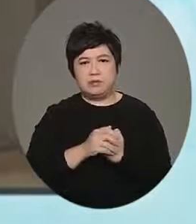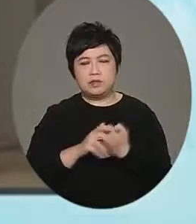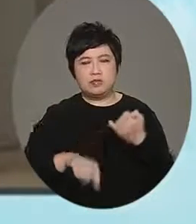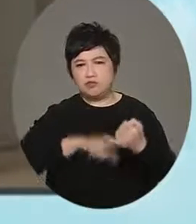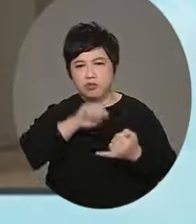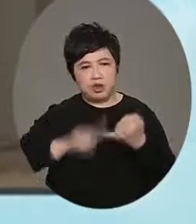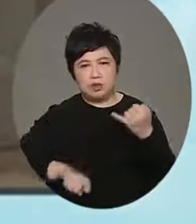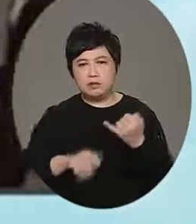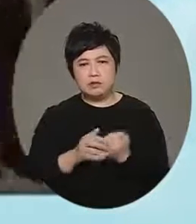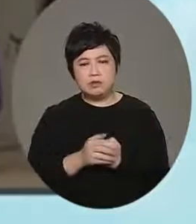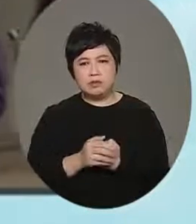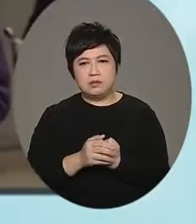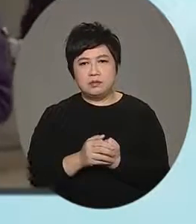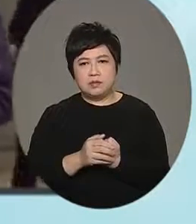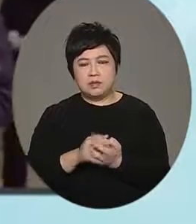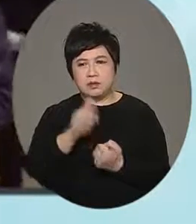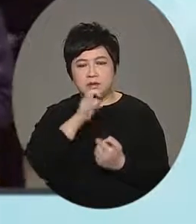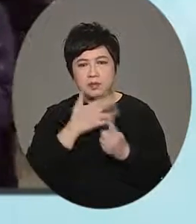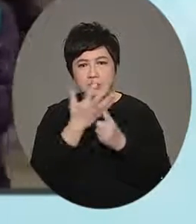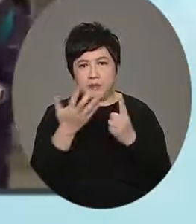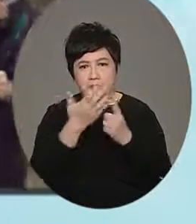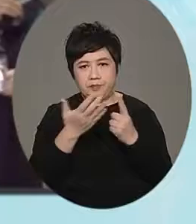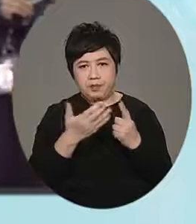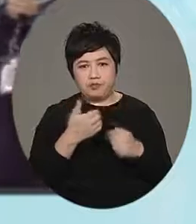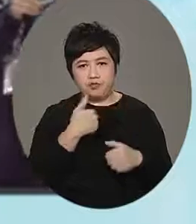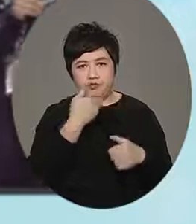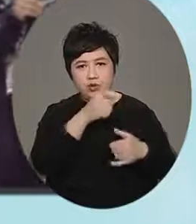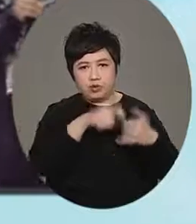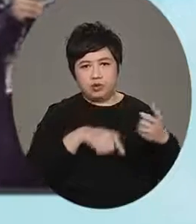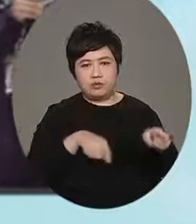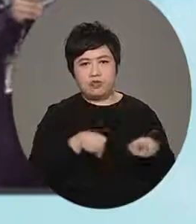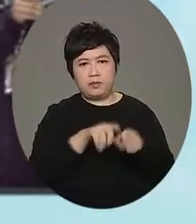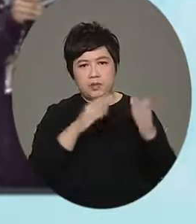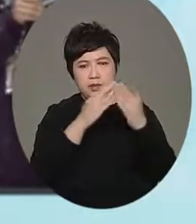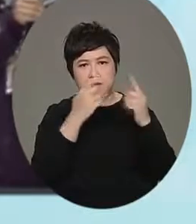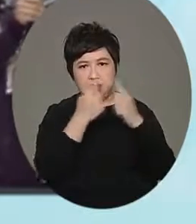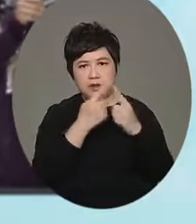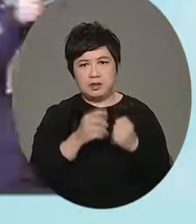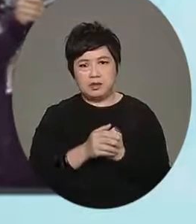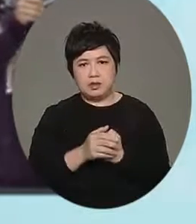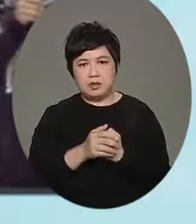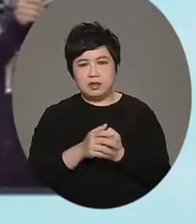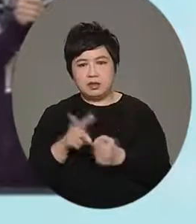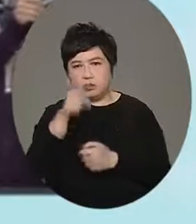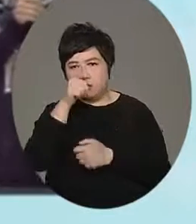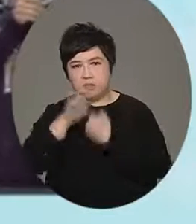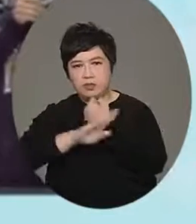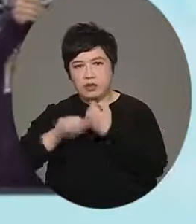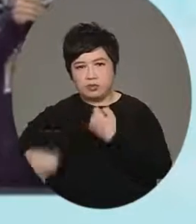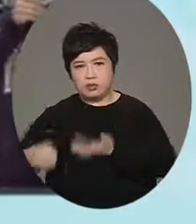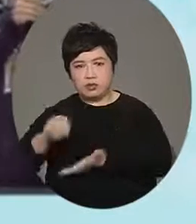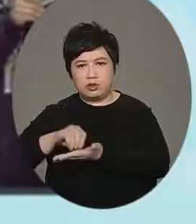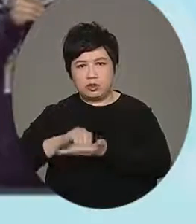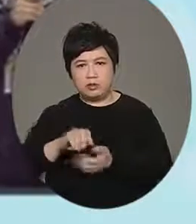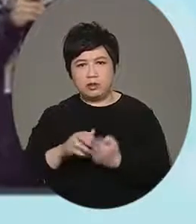最後有15位被告同埋佢哋嘅家屬，因為蘇官嘅決定，